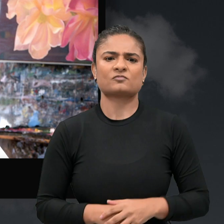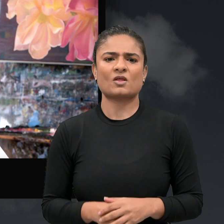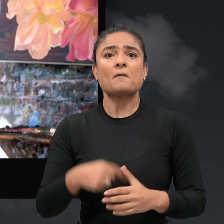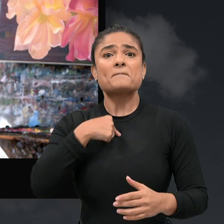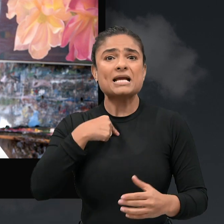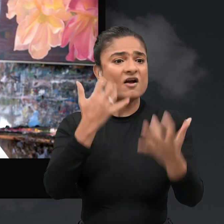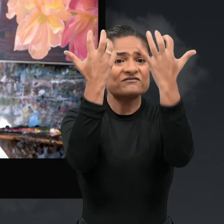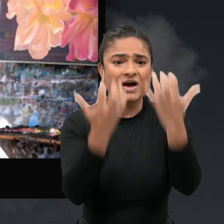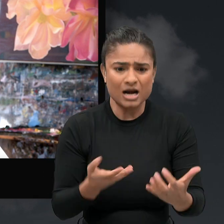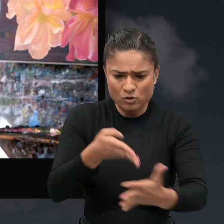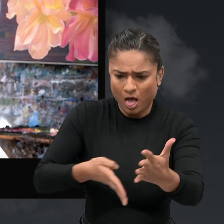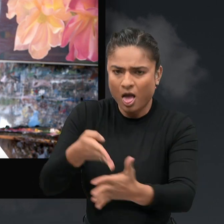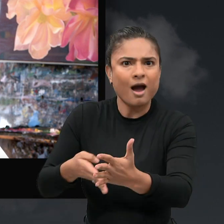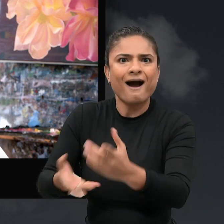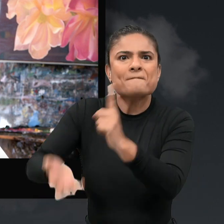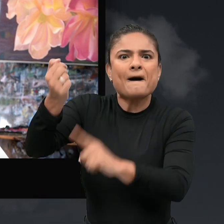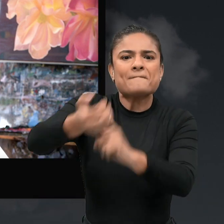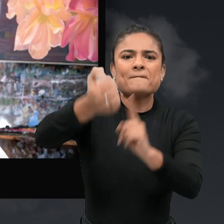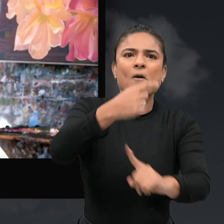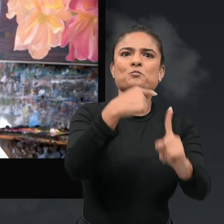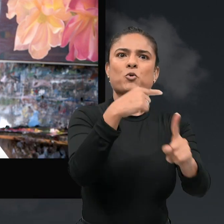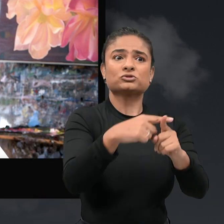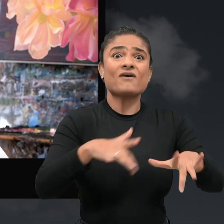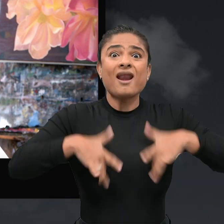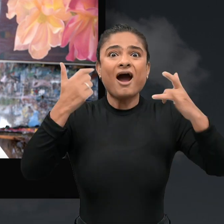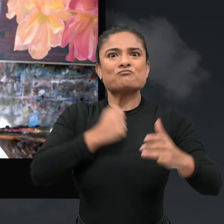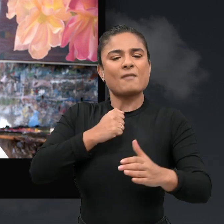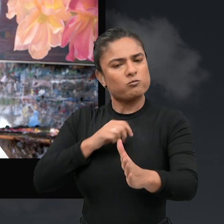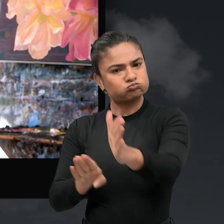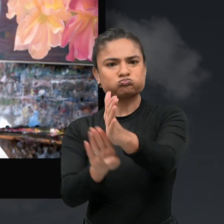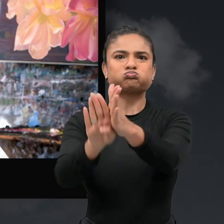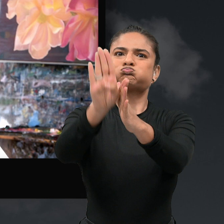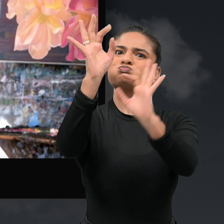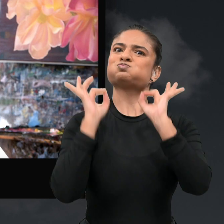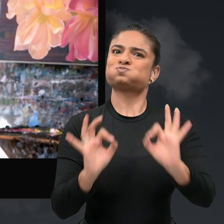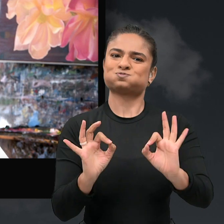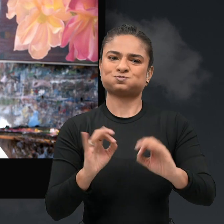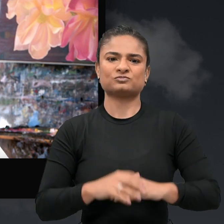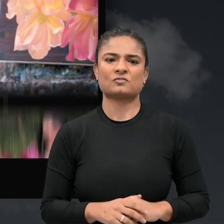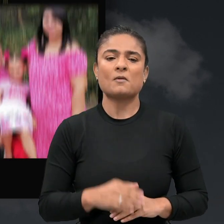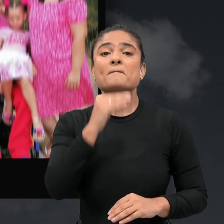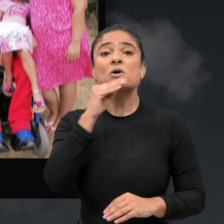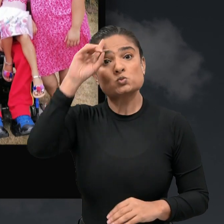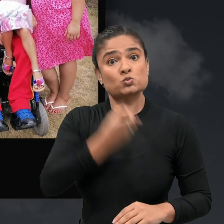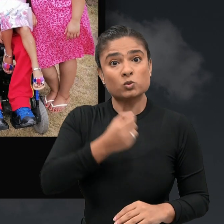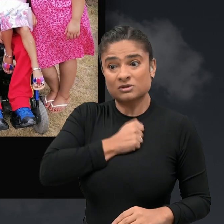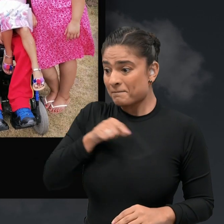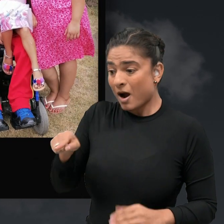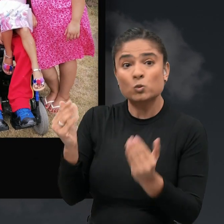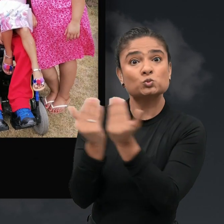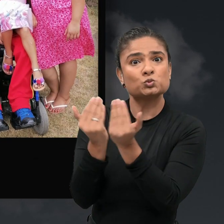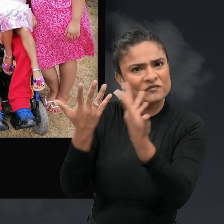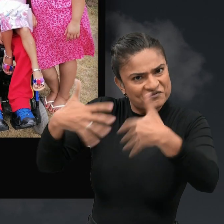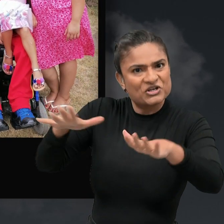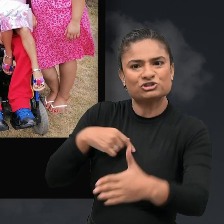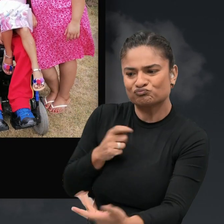verander. Toe kon ek groter dinge, finansiëel groter dinge aanpak, om my lewe nog meer te verbeter. En ek kon my dogter